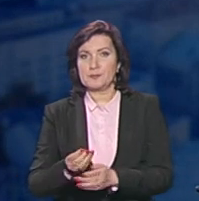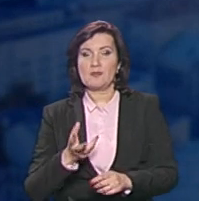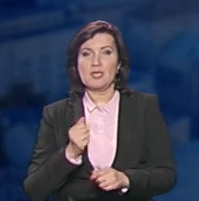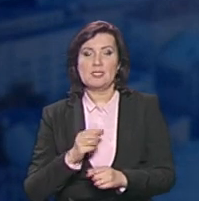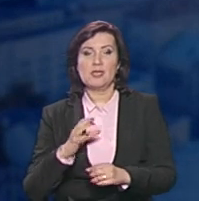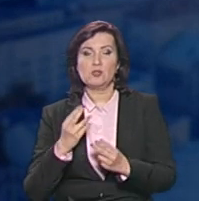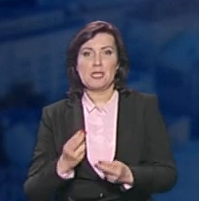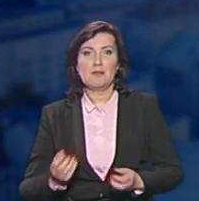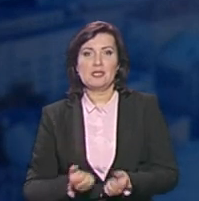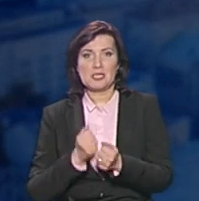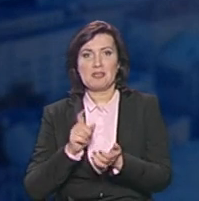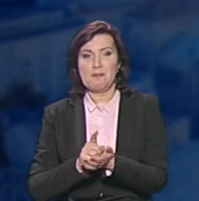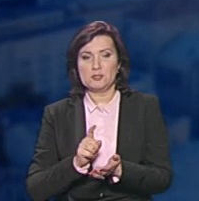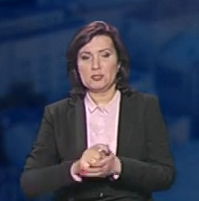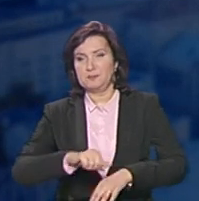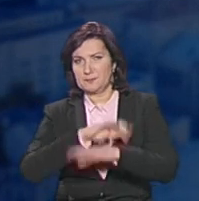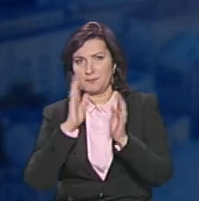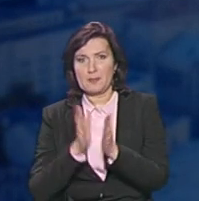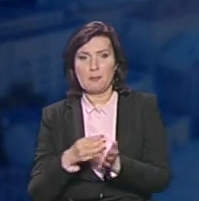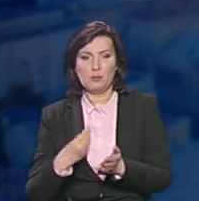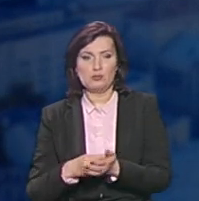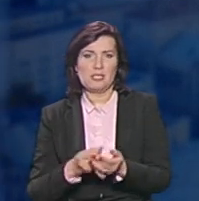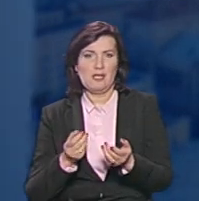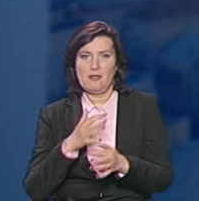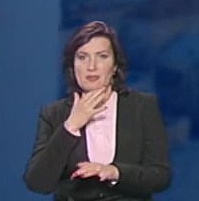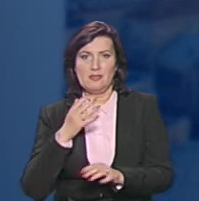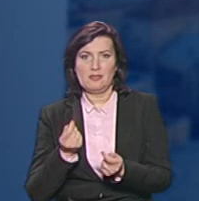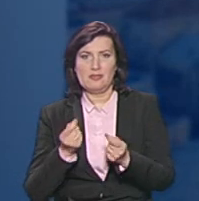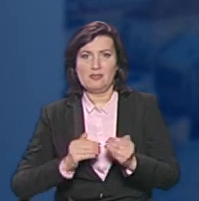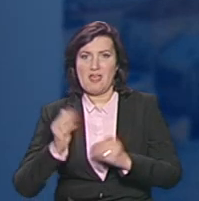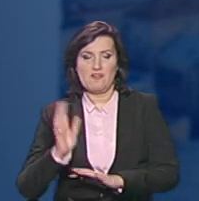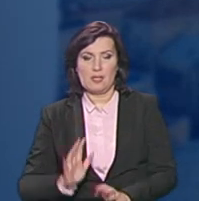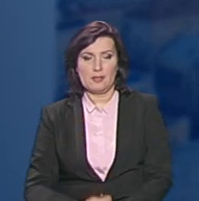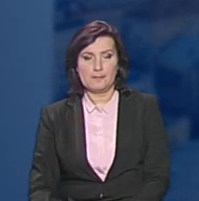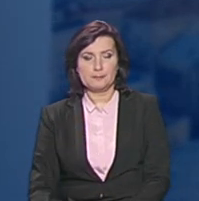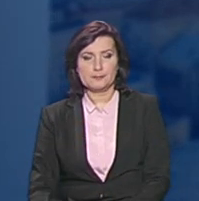підтримки пенсіонерів, у масштабі загального бюджету невелика, каже економіст Тарас Козак.